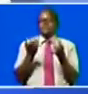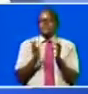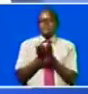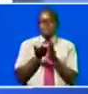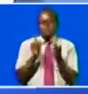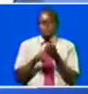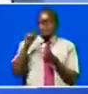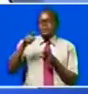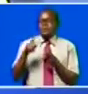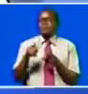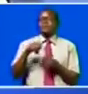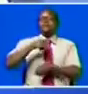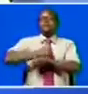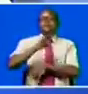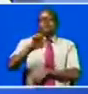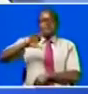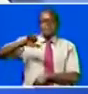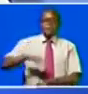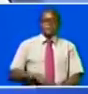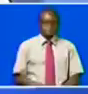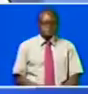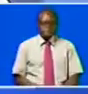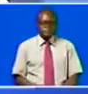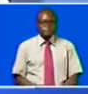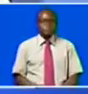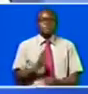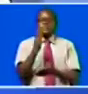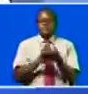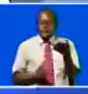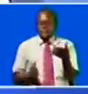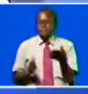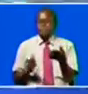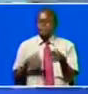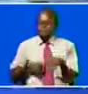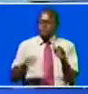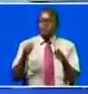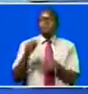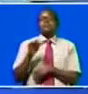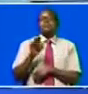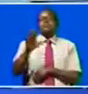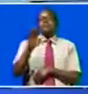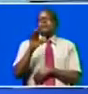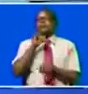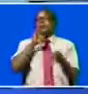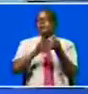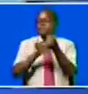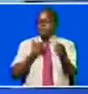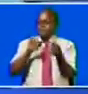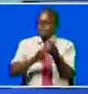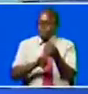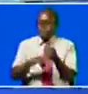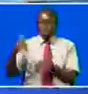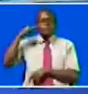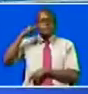ama nimeitishwa arrears za school fees. Na mbikifimu na wale ambao wana track simu za wapenzi wao, kwenda pengine kwenye hizi kampuni za